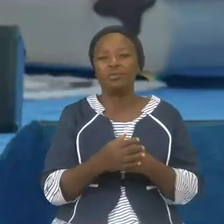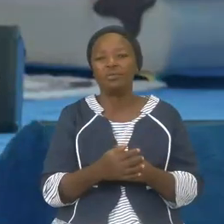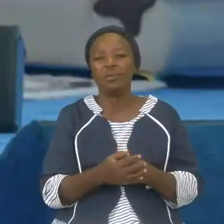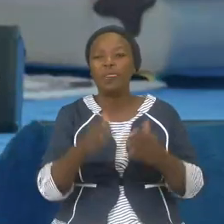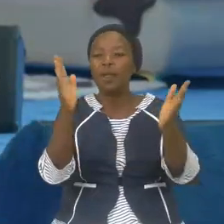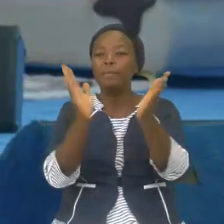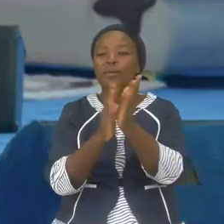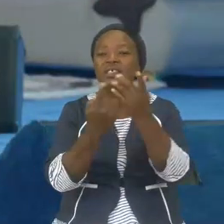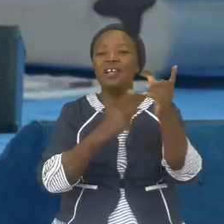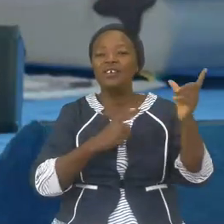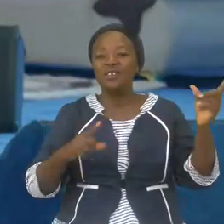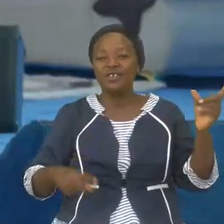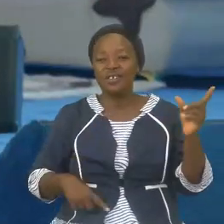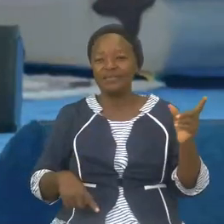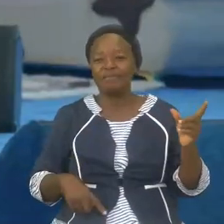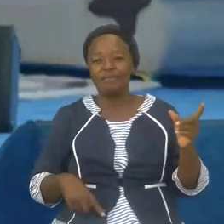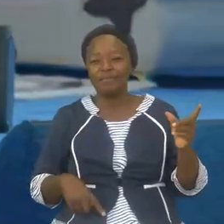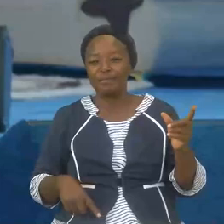solution. Gloire à Dieu!